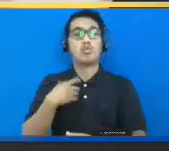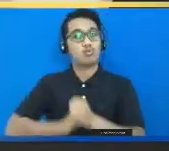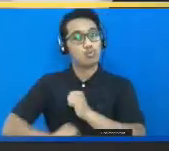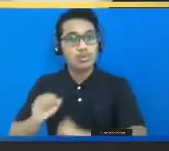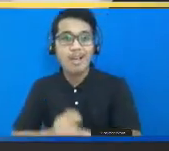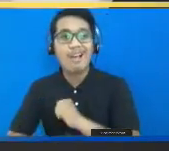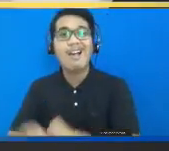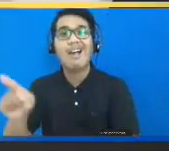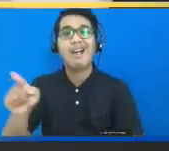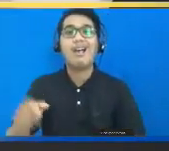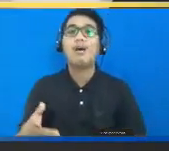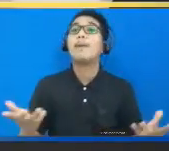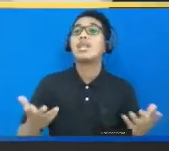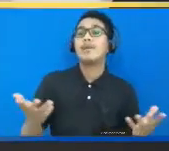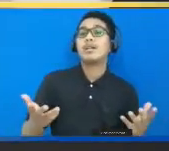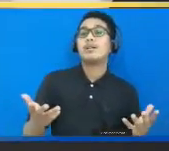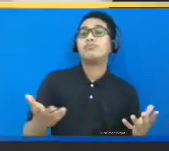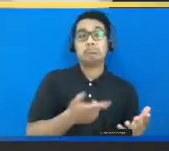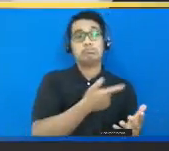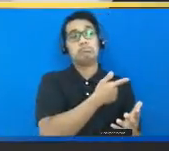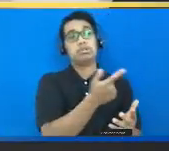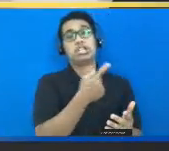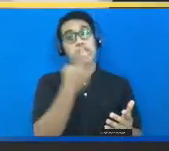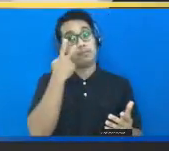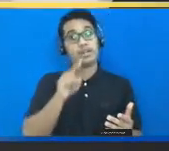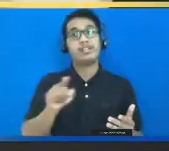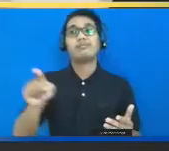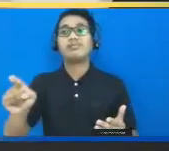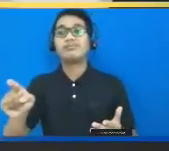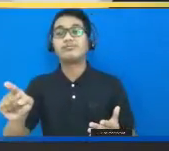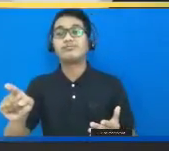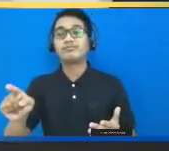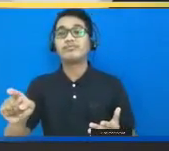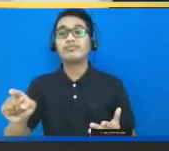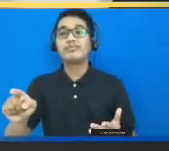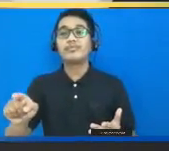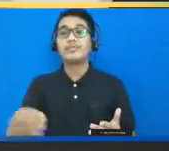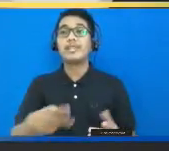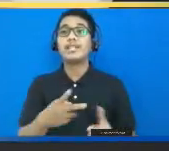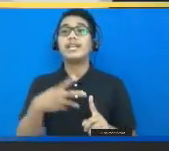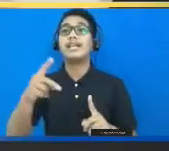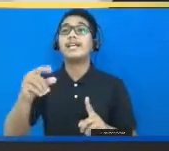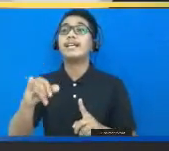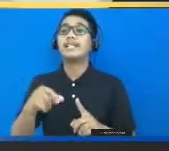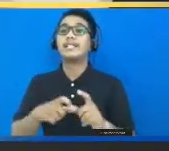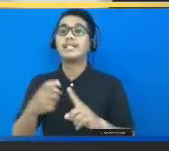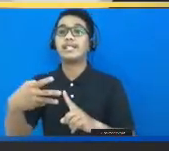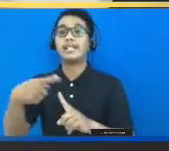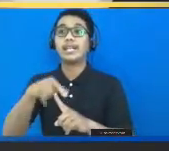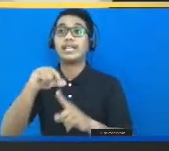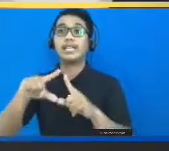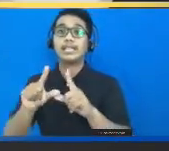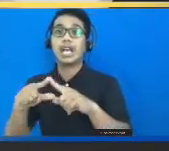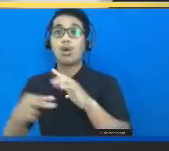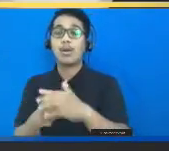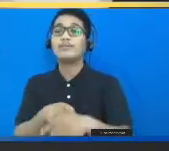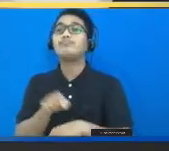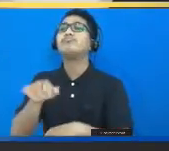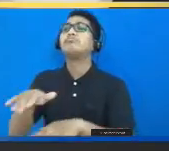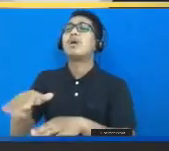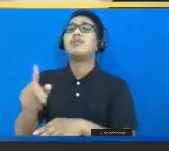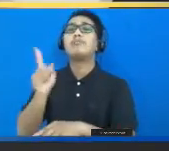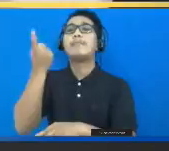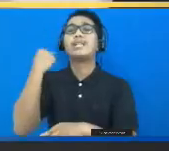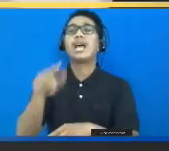ini bagaimana mereka melihat ini dan apa yang harus jadi ini pertanyaan dari Heri Setiawan Disini yang harus dilakukan pemerintah agar softlens